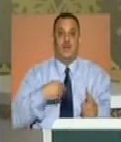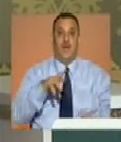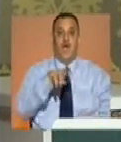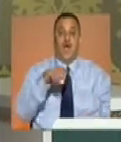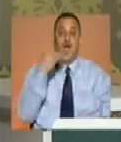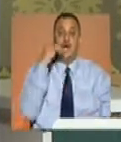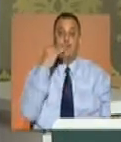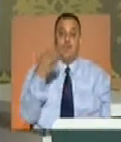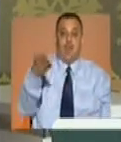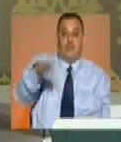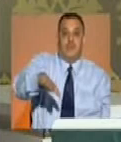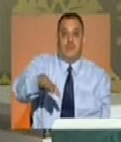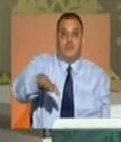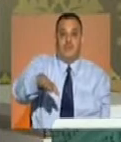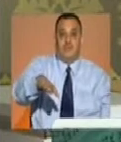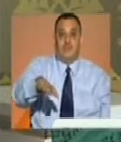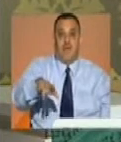صغير متوفي.